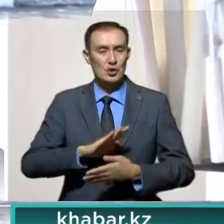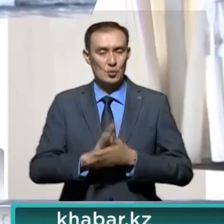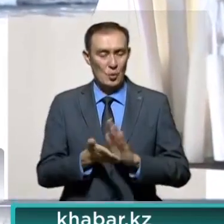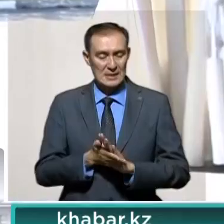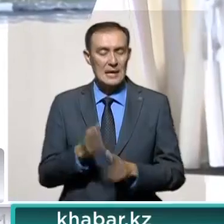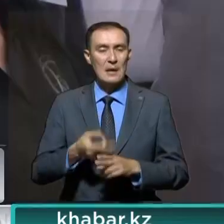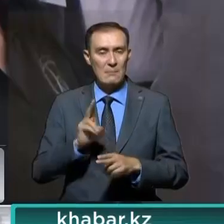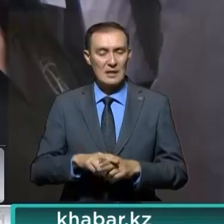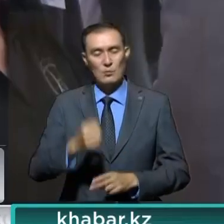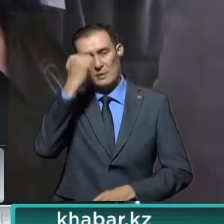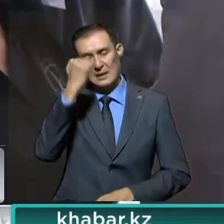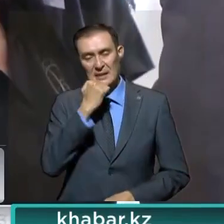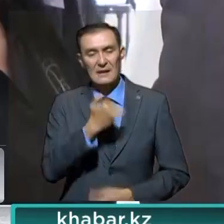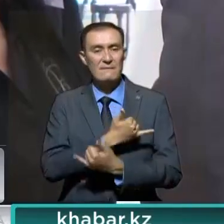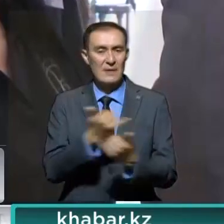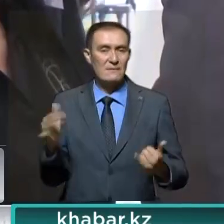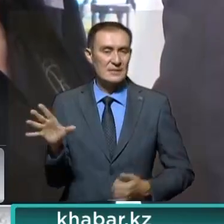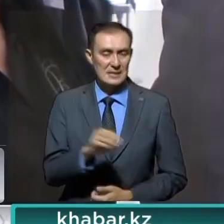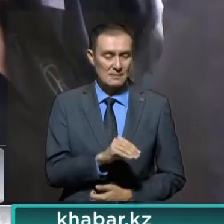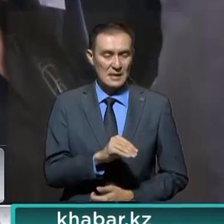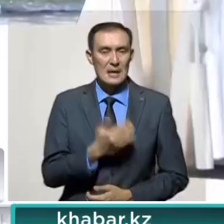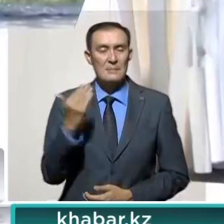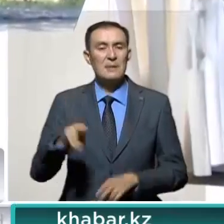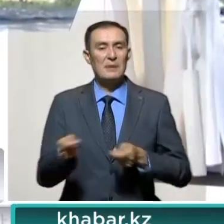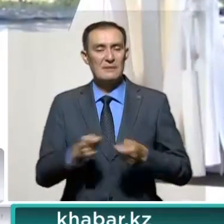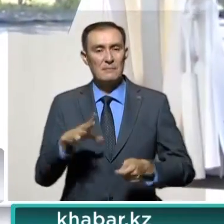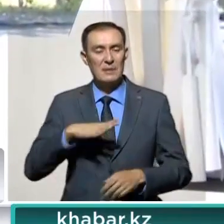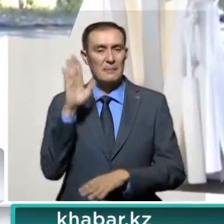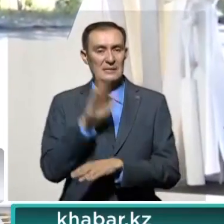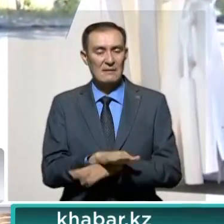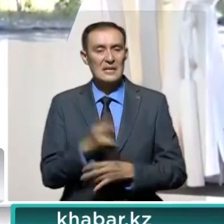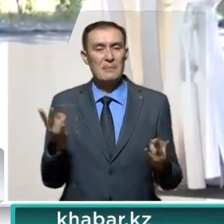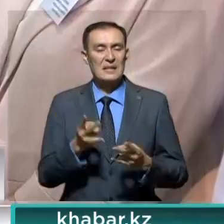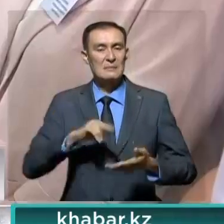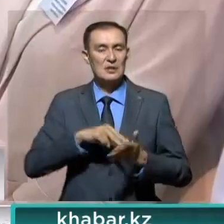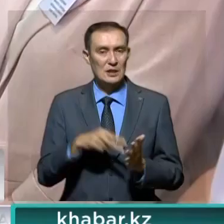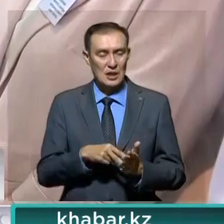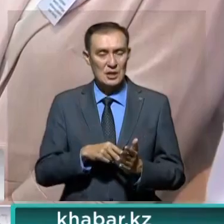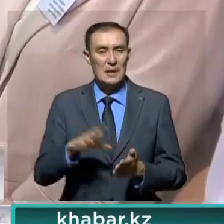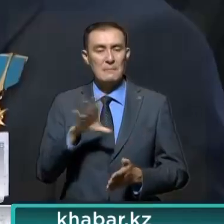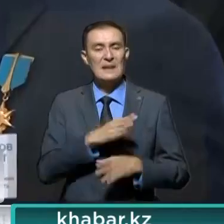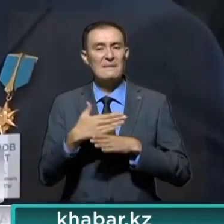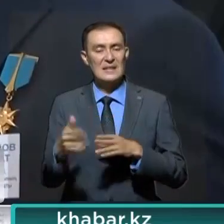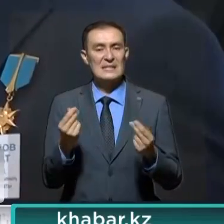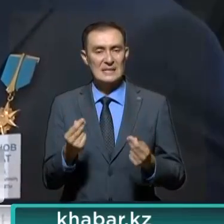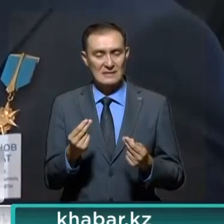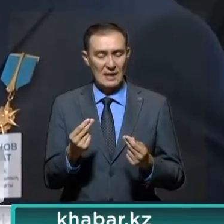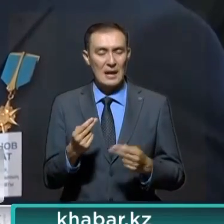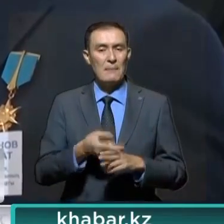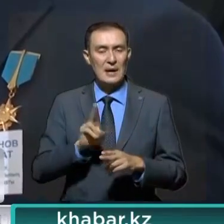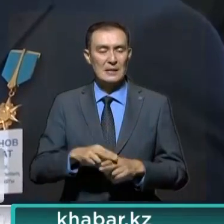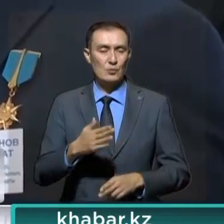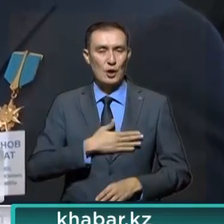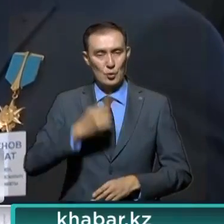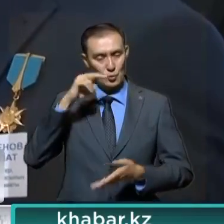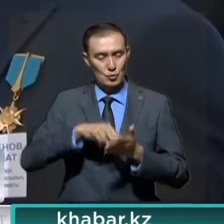ситуации. Поэтому я благодарен всем вам. Перед правительством были поставлены необходимые задачи, были выделены средства. Поэтому я